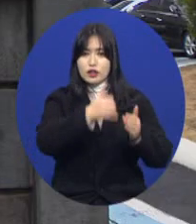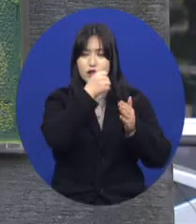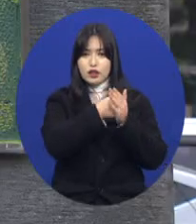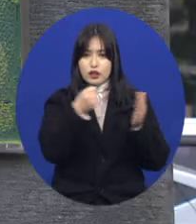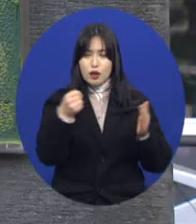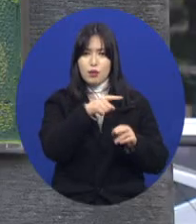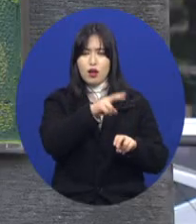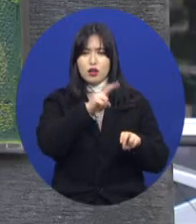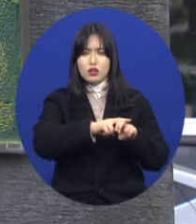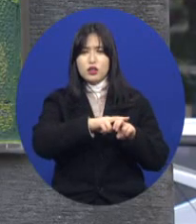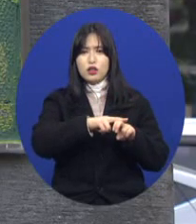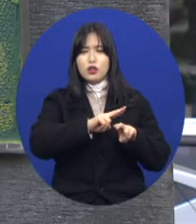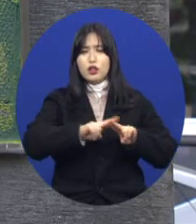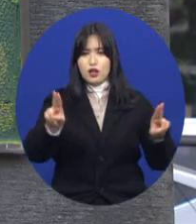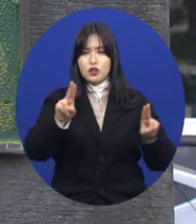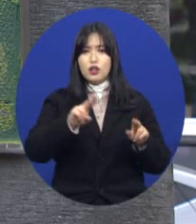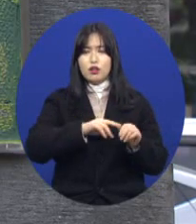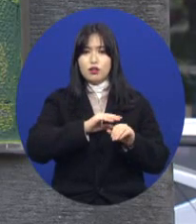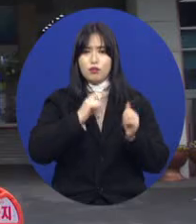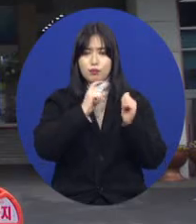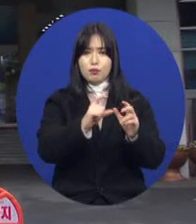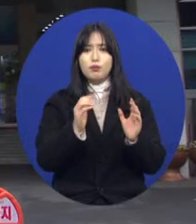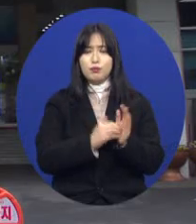지기 회제 조치했습니다